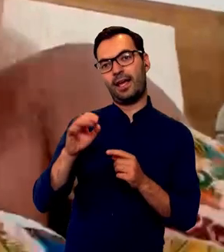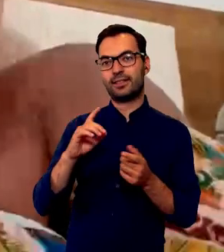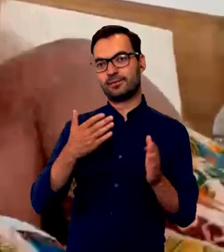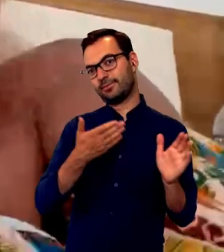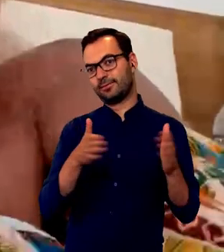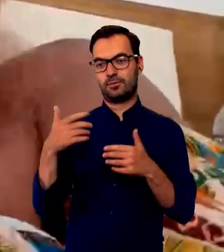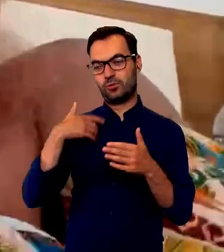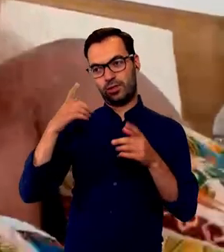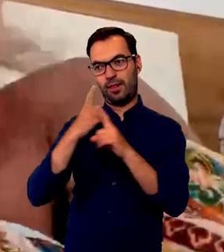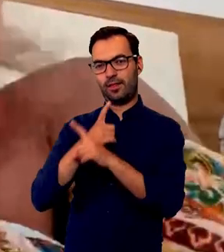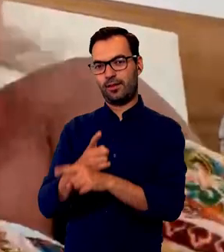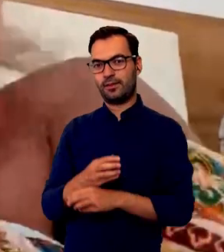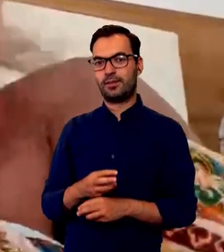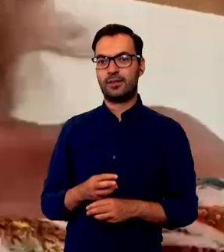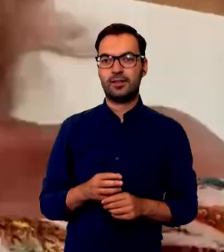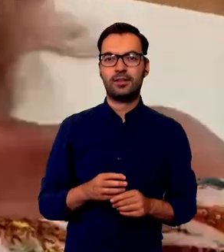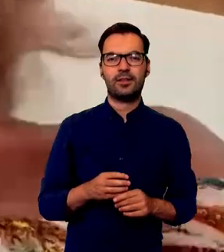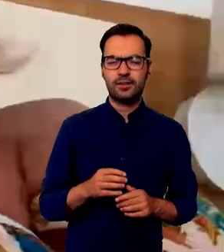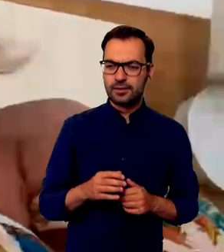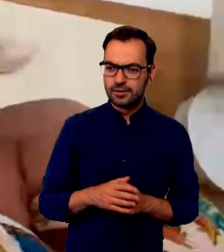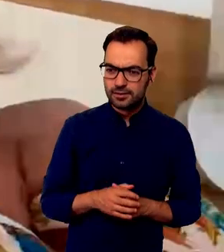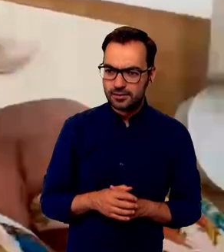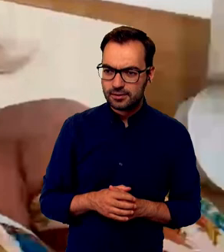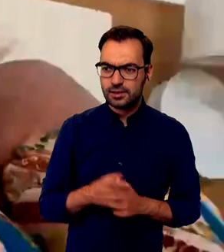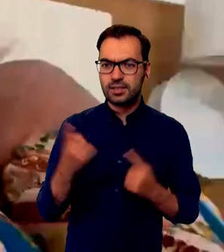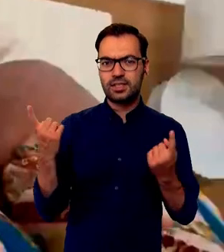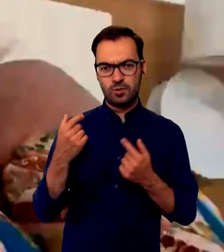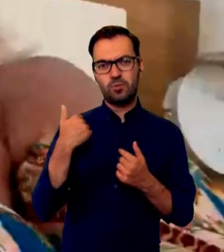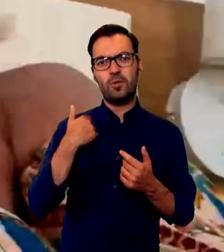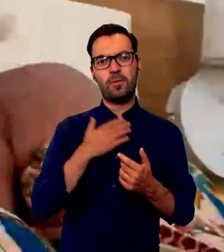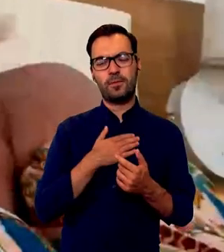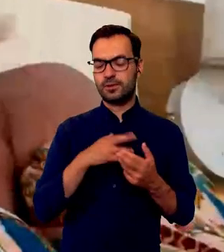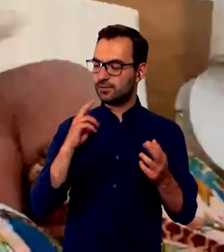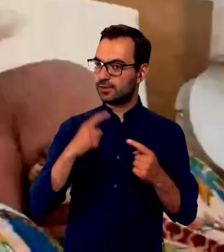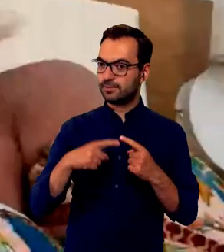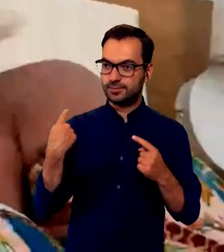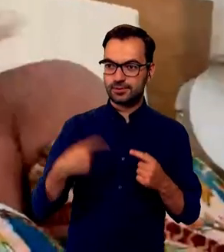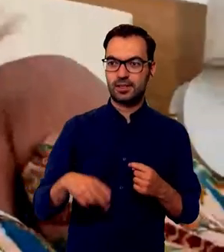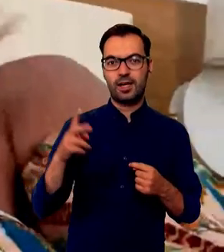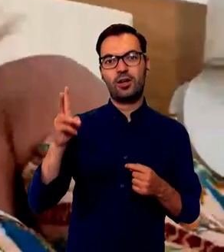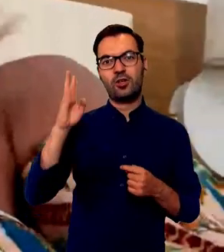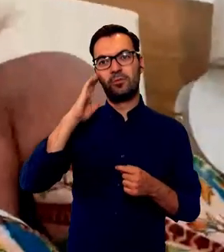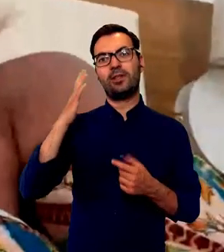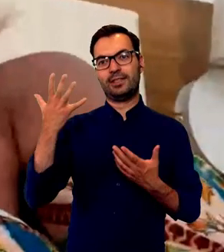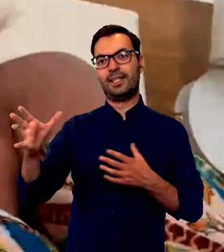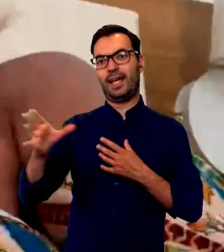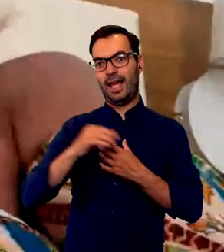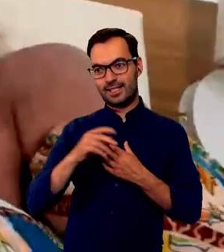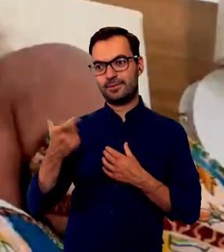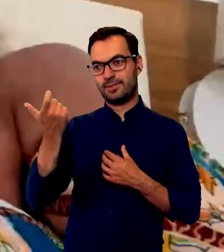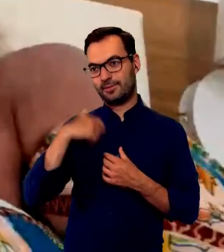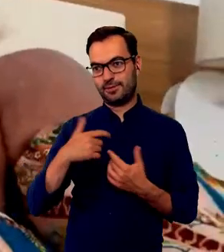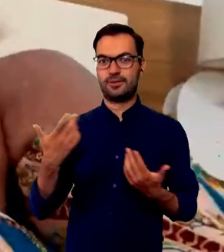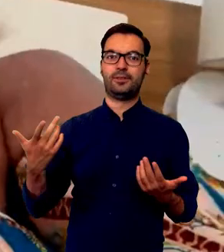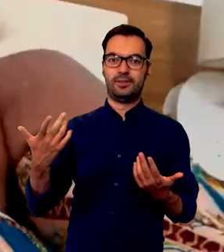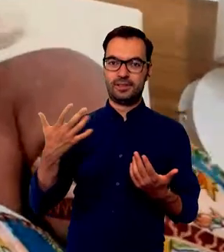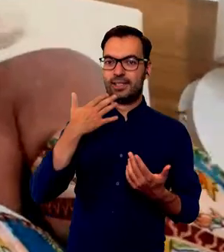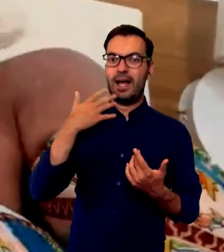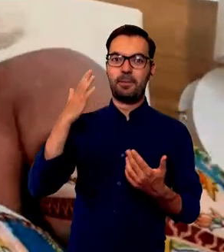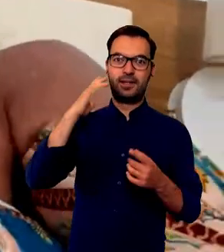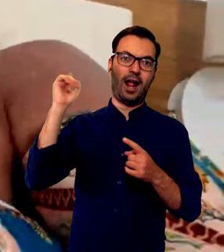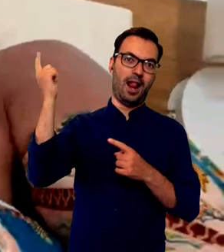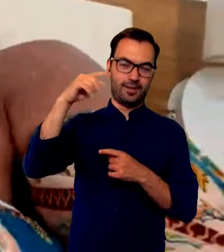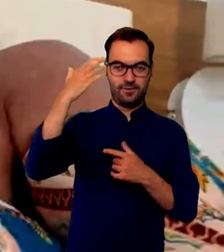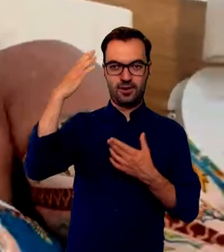Bardzo, bardzo miłe historie. No bo oczywiście ktoś chce być ze mną, a mieszka na drugim końcu świata, no to on chciałby być ze